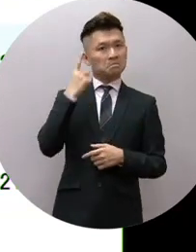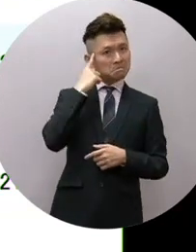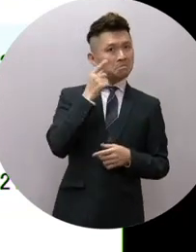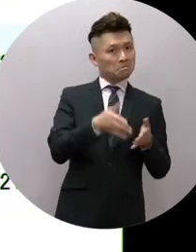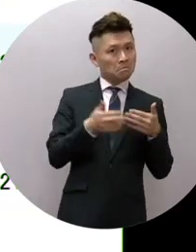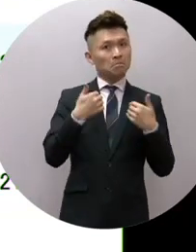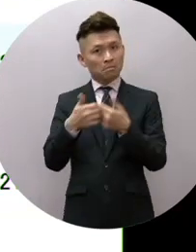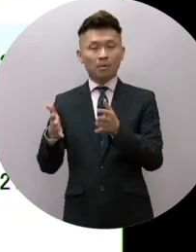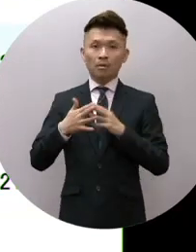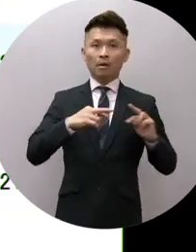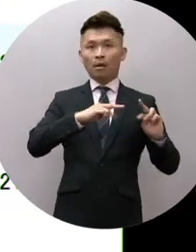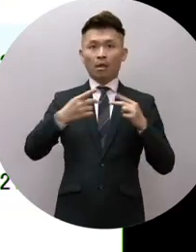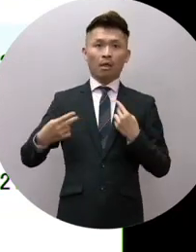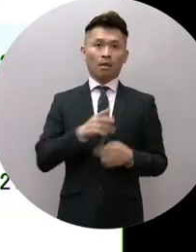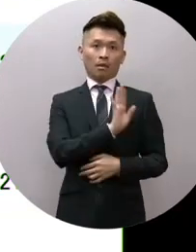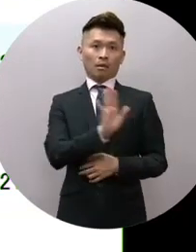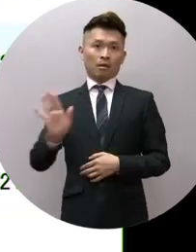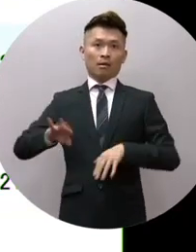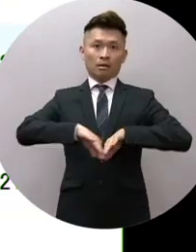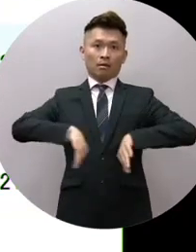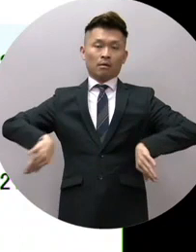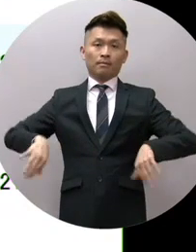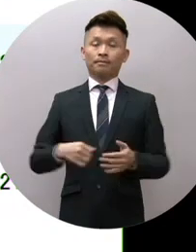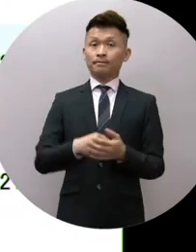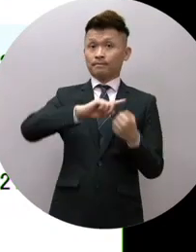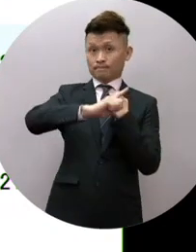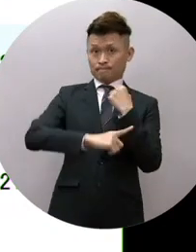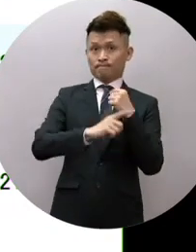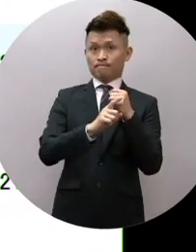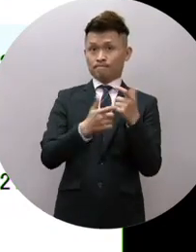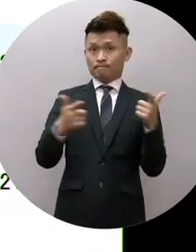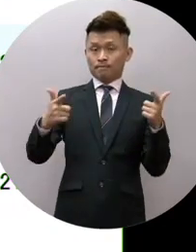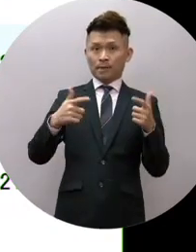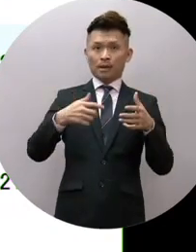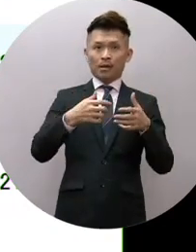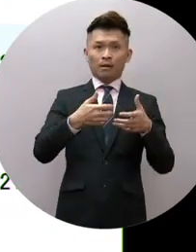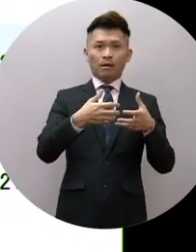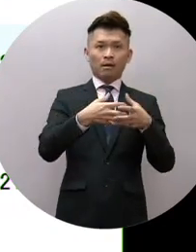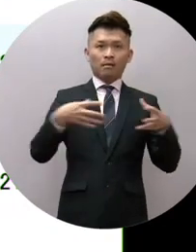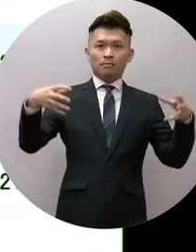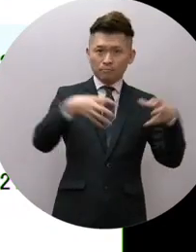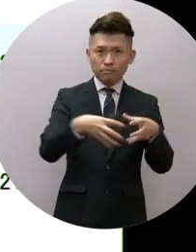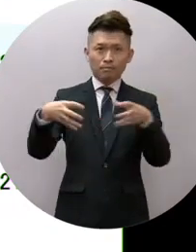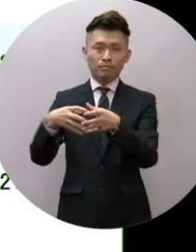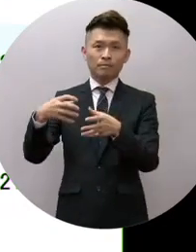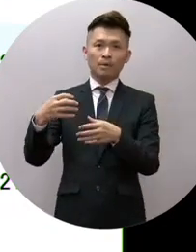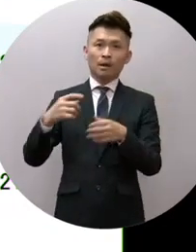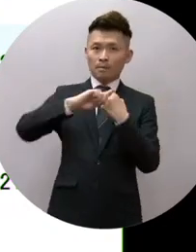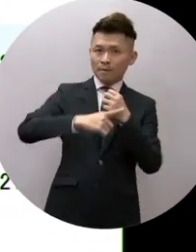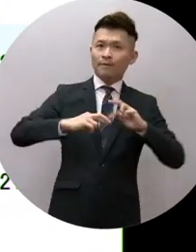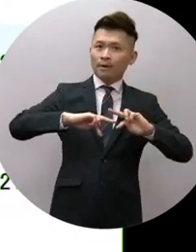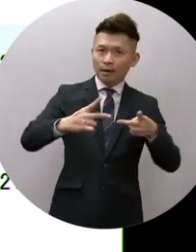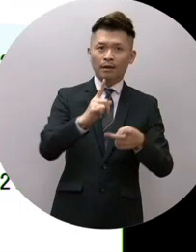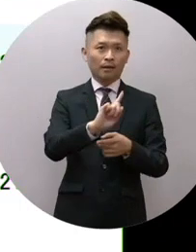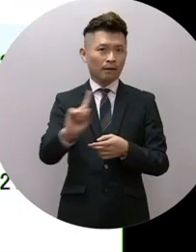做调整。那因为各部会自己的办法，包括是你不管是经过改组之后，或者是你办法的更动，你最后